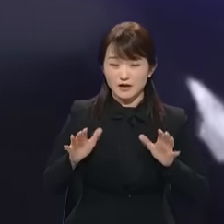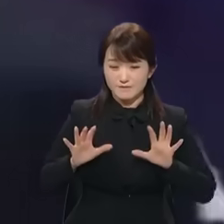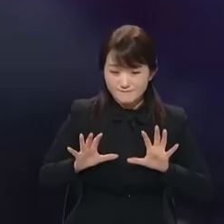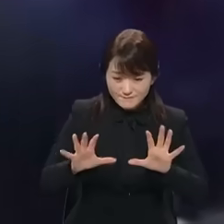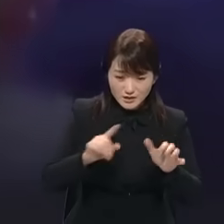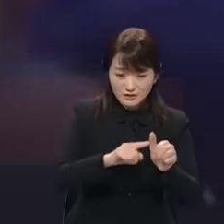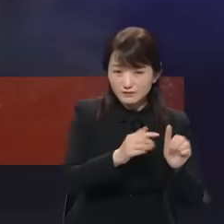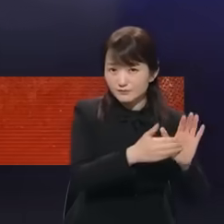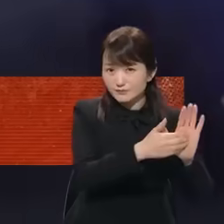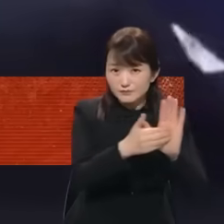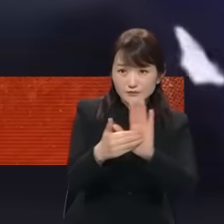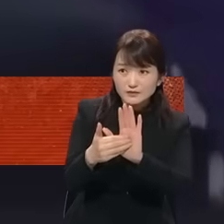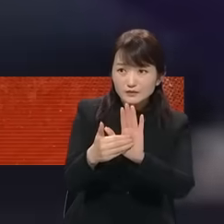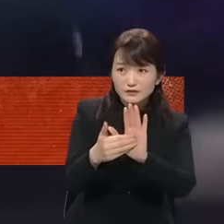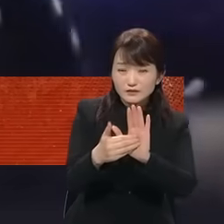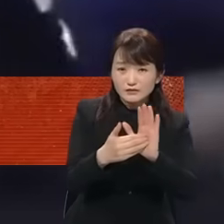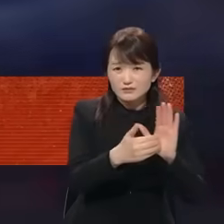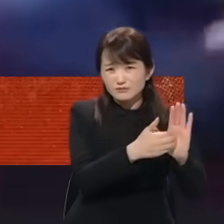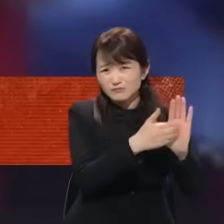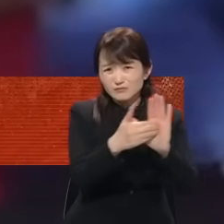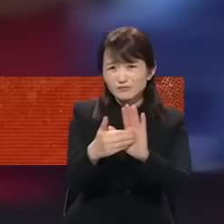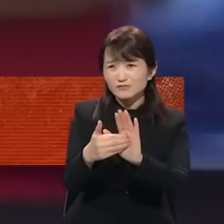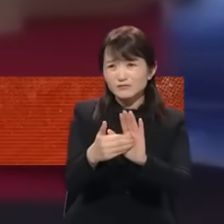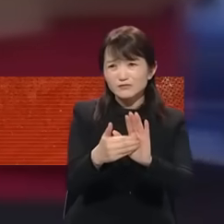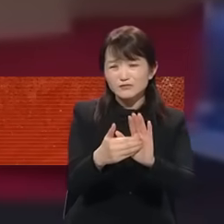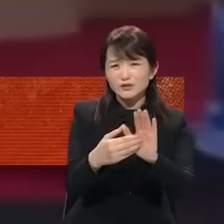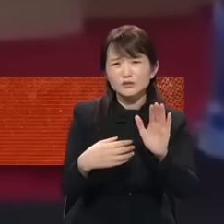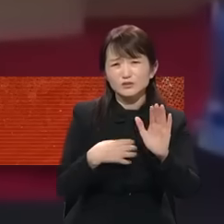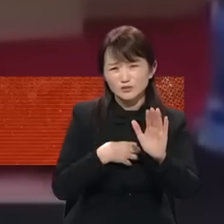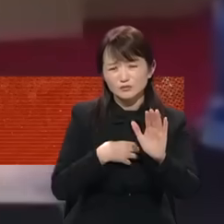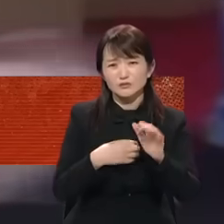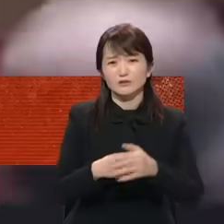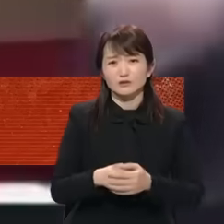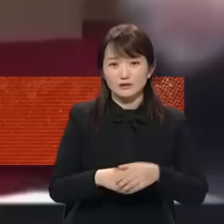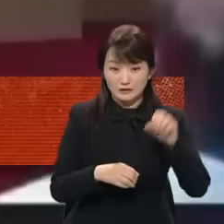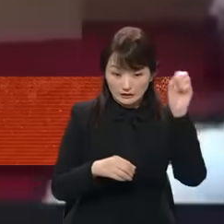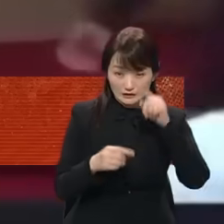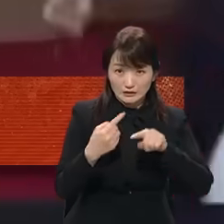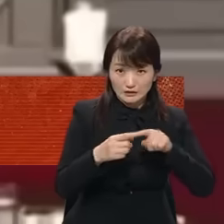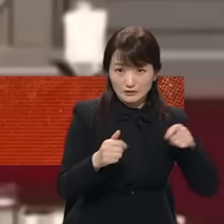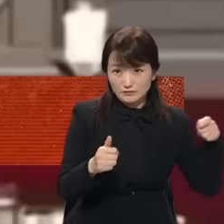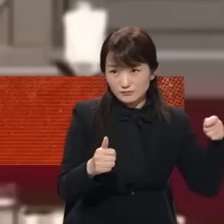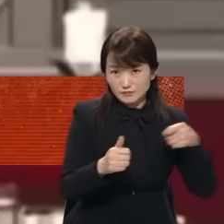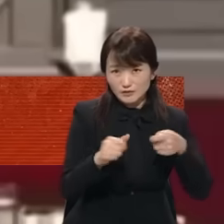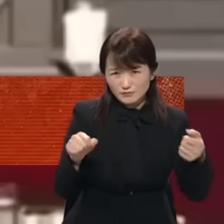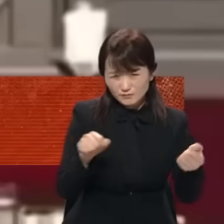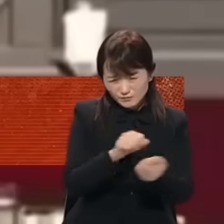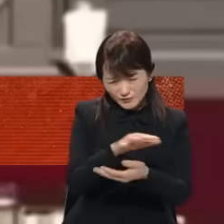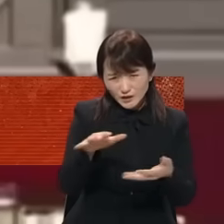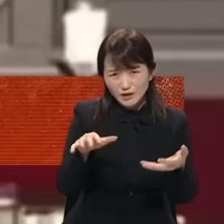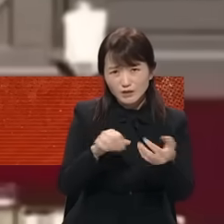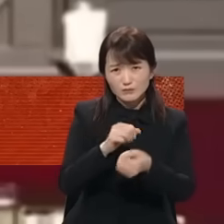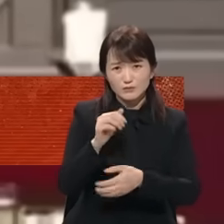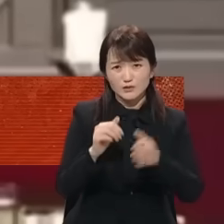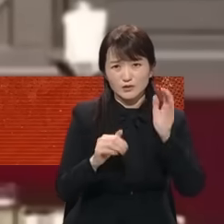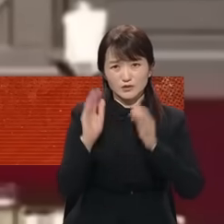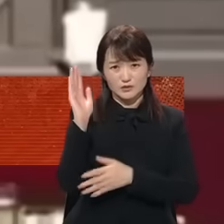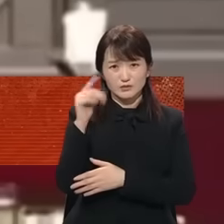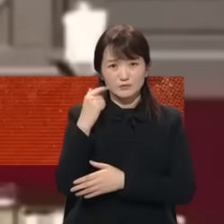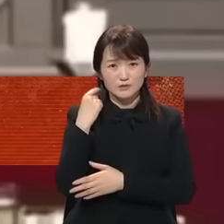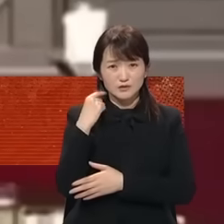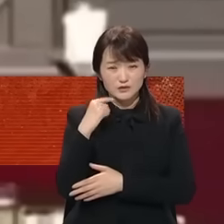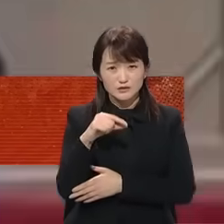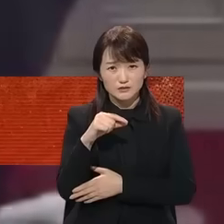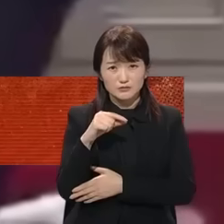말렸습니다 하지만 말리던 사람들 역시도 무사하지 못했는데요 갑작스런 흉기 난동에 주교는 물론이고 신부와 신도들